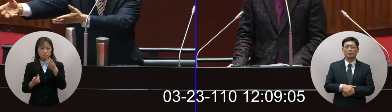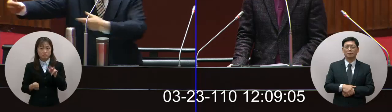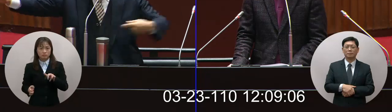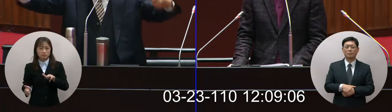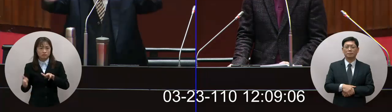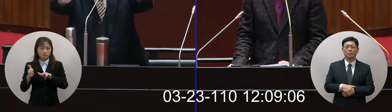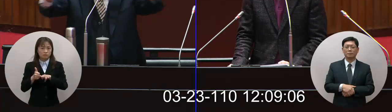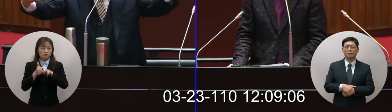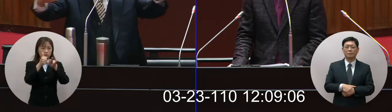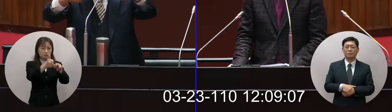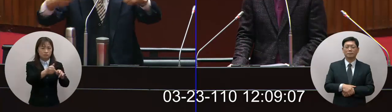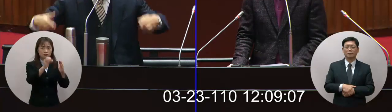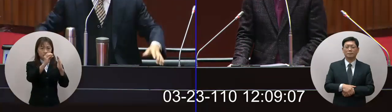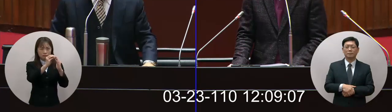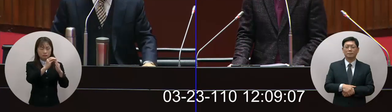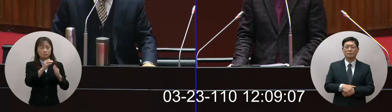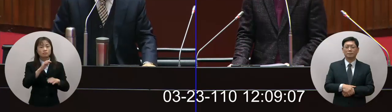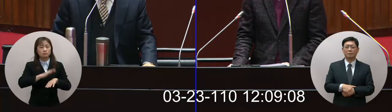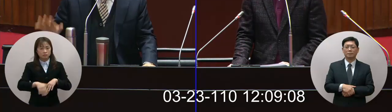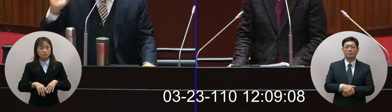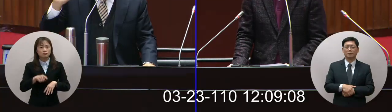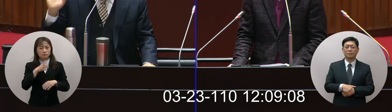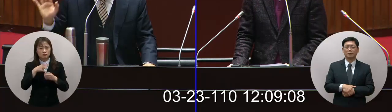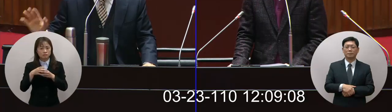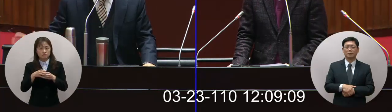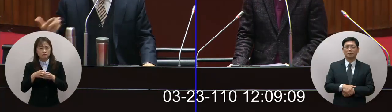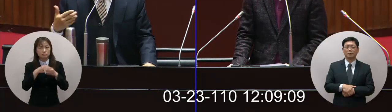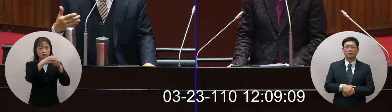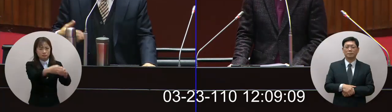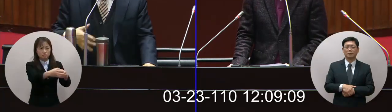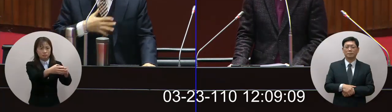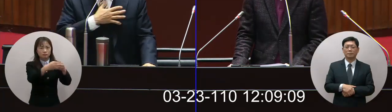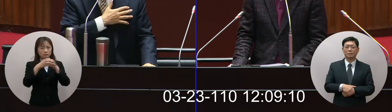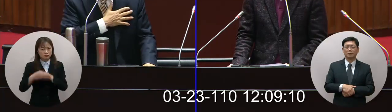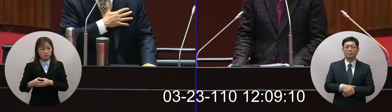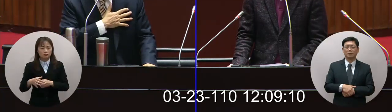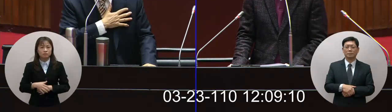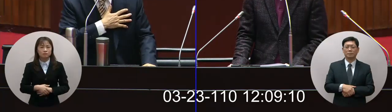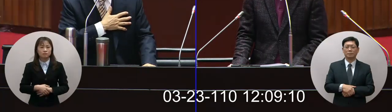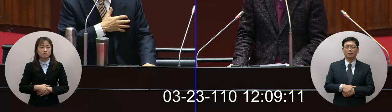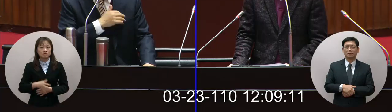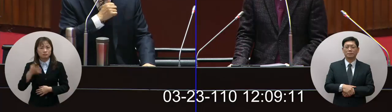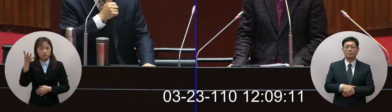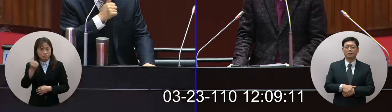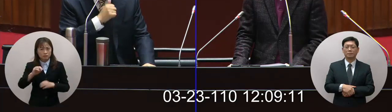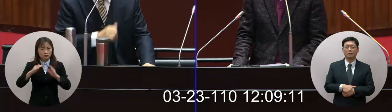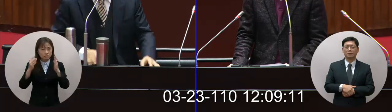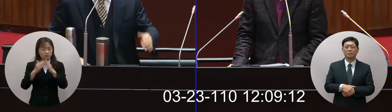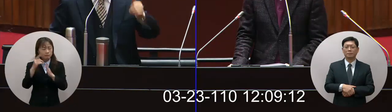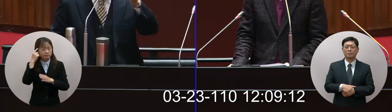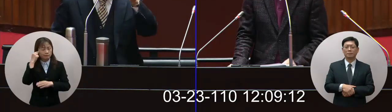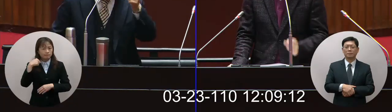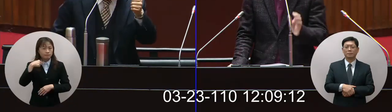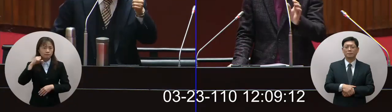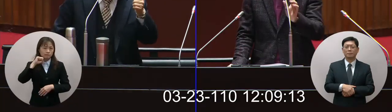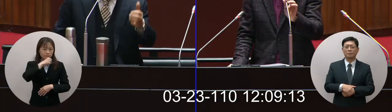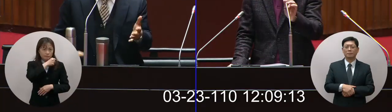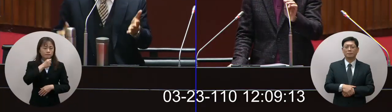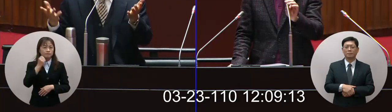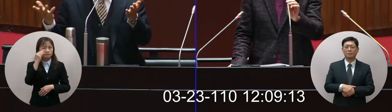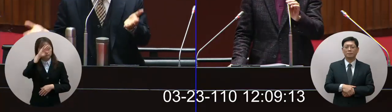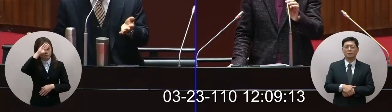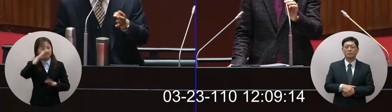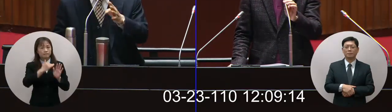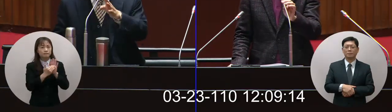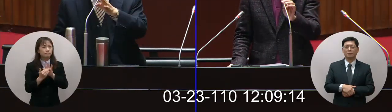到博流，这个就是泡泡来往。好几个国家也都认为，因为台湾的防疫成绩很好，